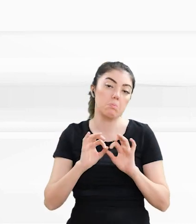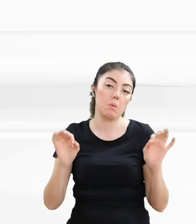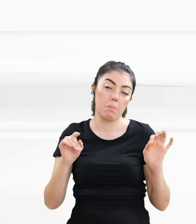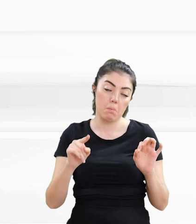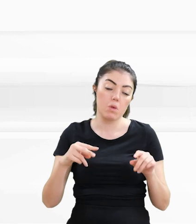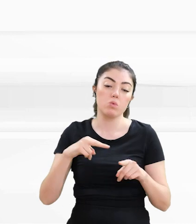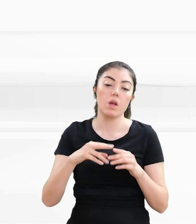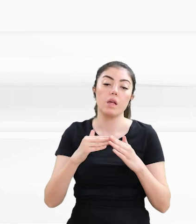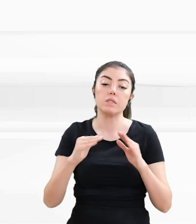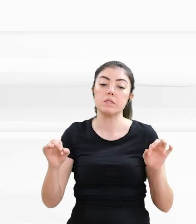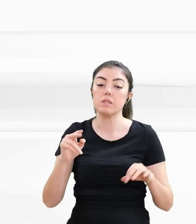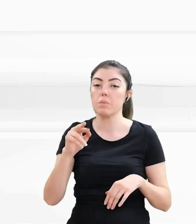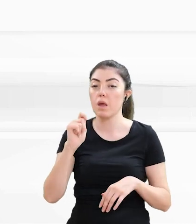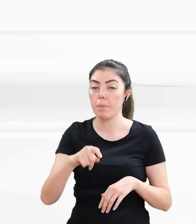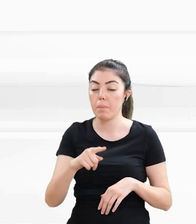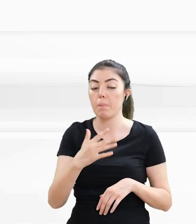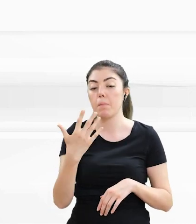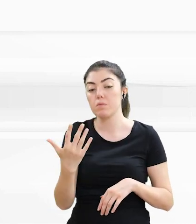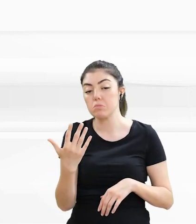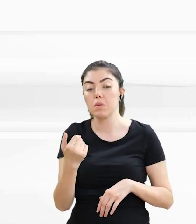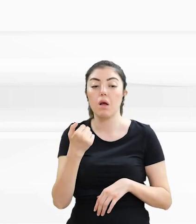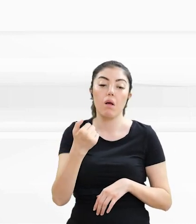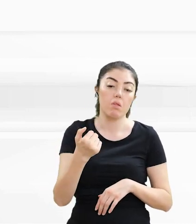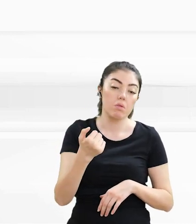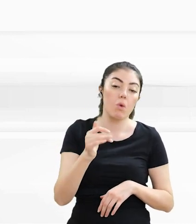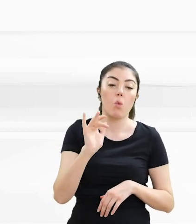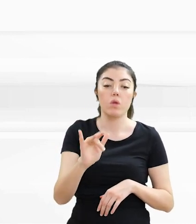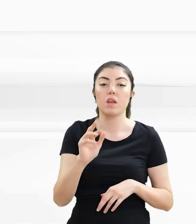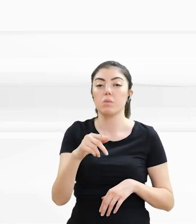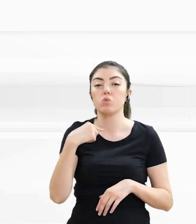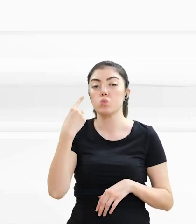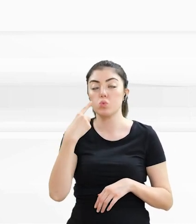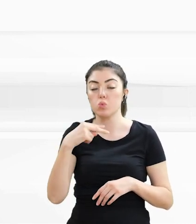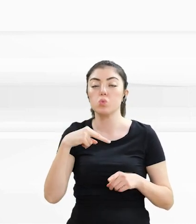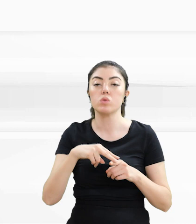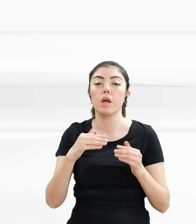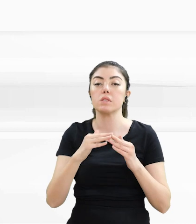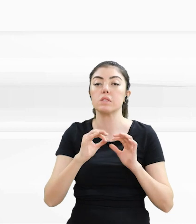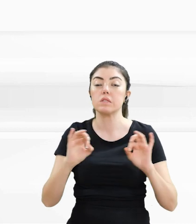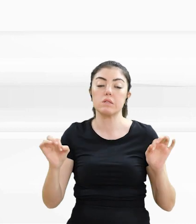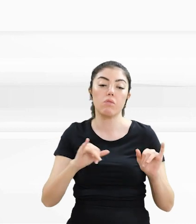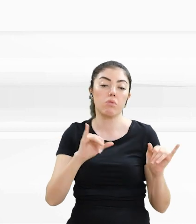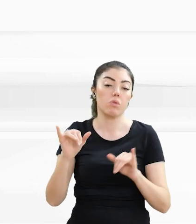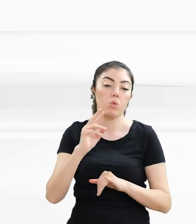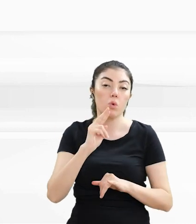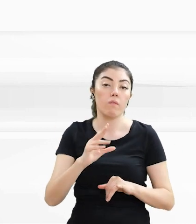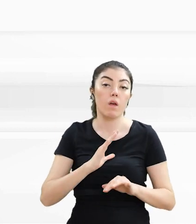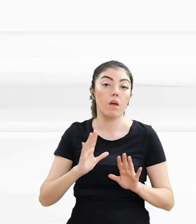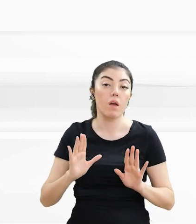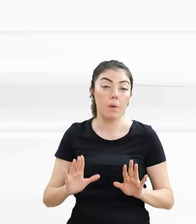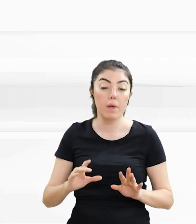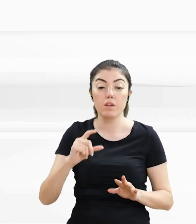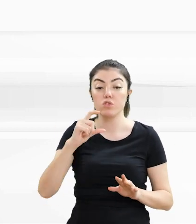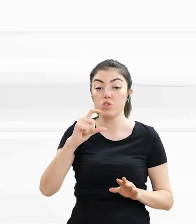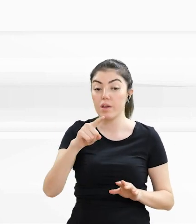kenarlarda üçgen eşitsizliği yaptığınızda Yani hem dişi hem 6'yı ortaya aldığınızda üçgen için sizin sağladığını görüyoruz ancak